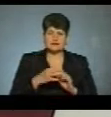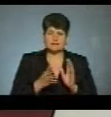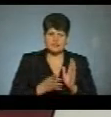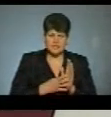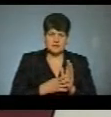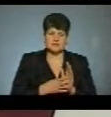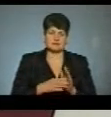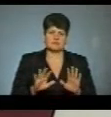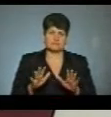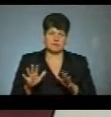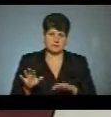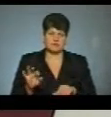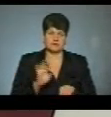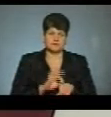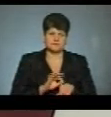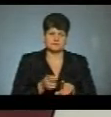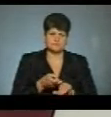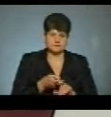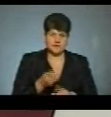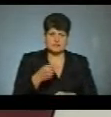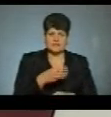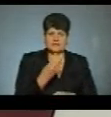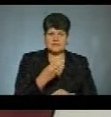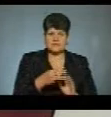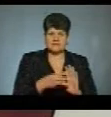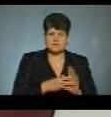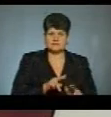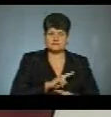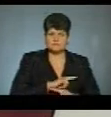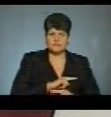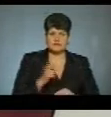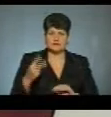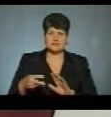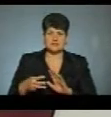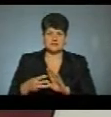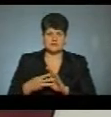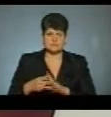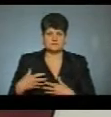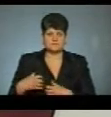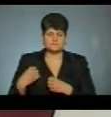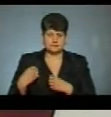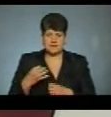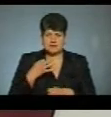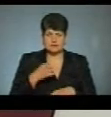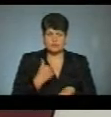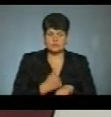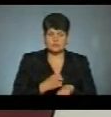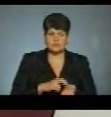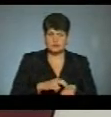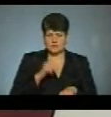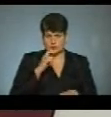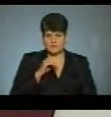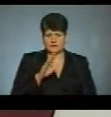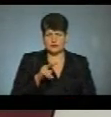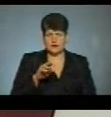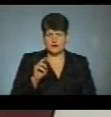лабораторно підтверджених випадків COVID-19, із них 38 летальних, 28 пацієнтів одужали, повідомив головний санітарний лікар України